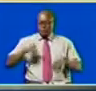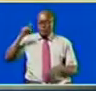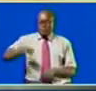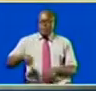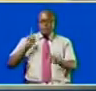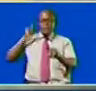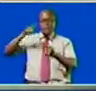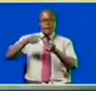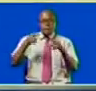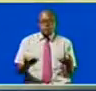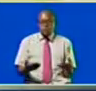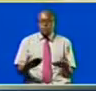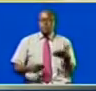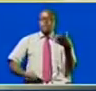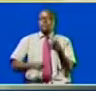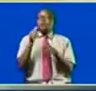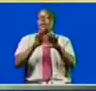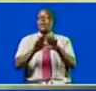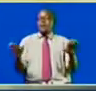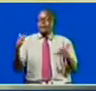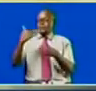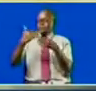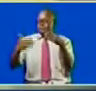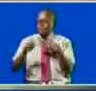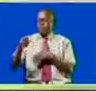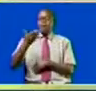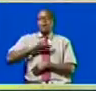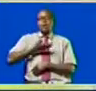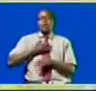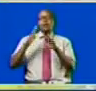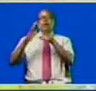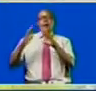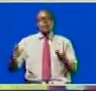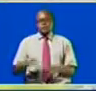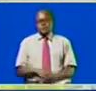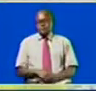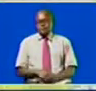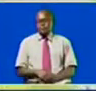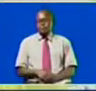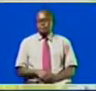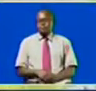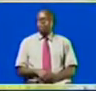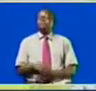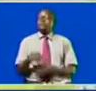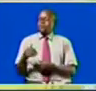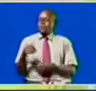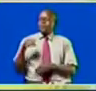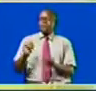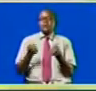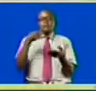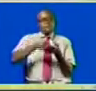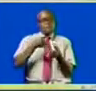Lengo lake ni kununua kipande cha ardhi na kujenga boma lake. Wajiunge na sisi tuchonge miwa wapate kitu kidogo kama